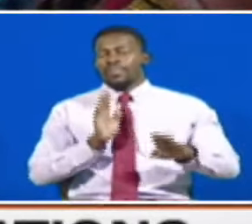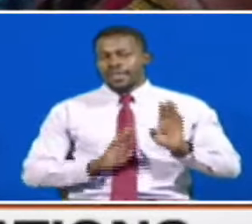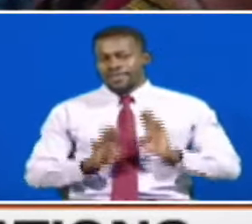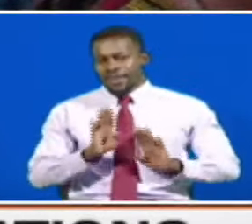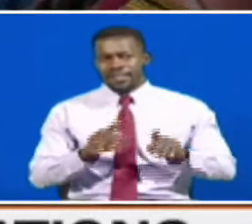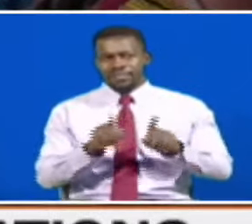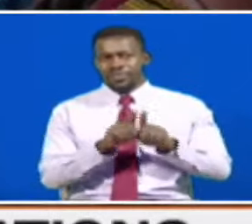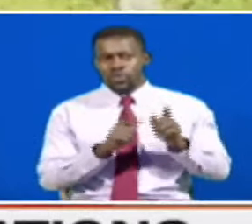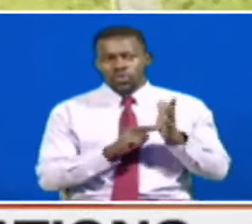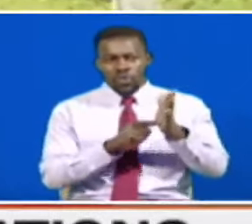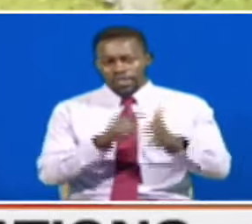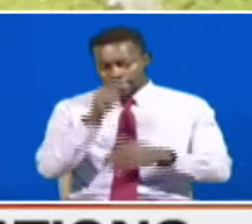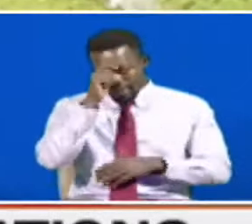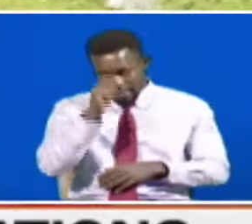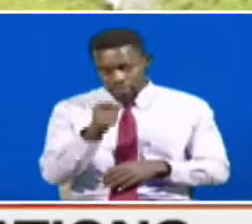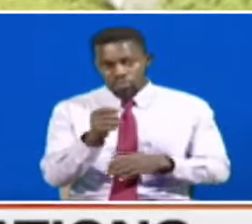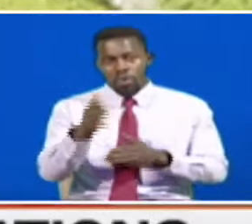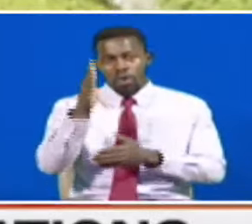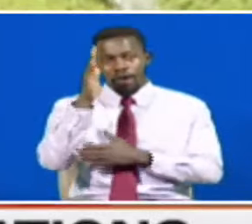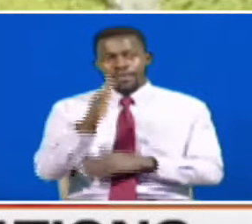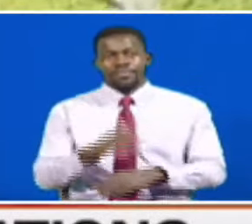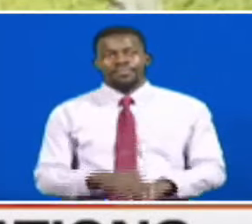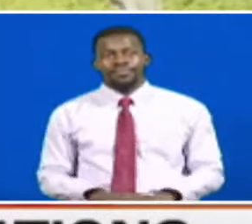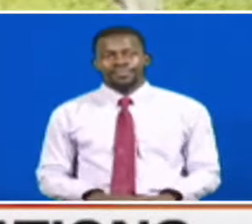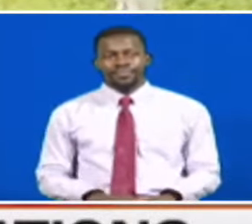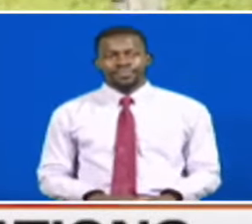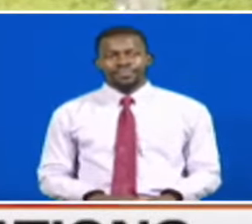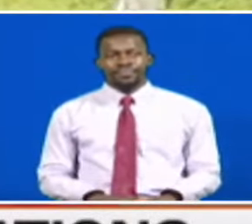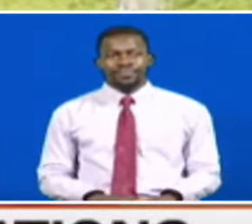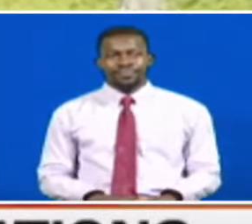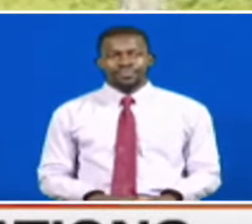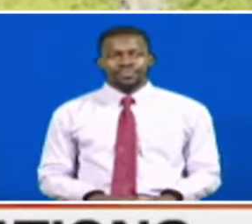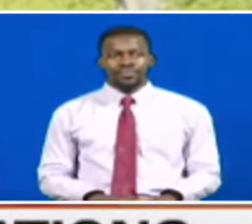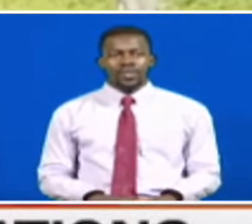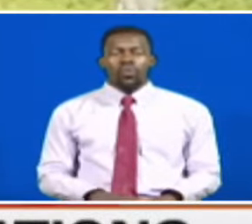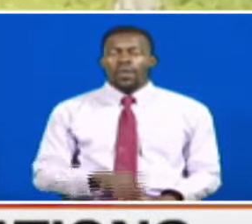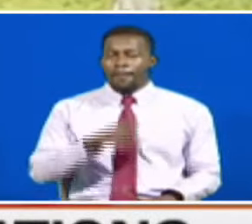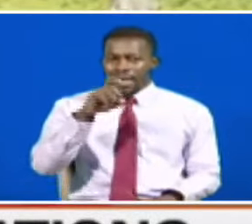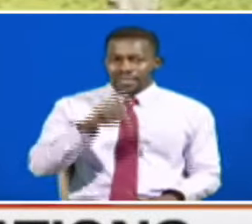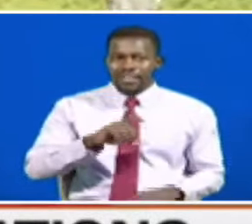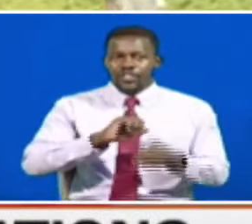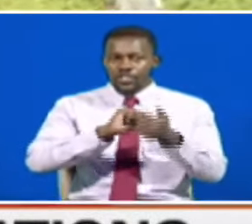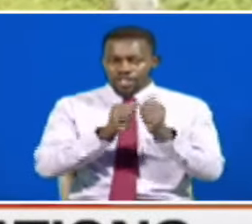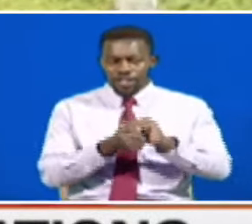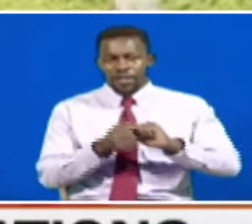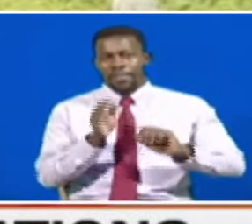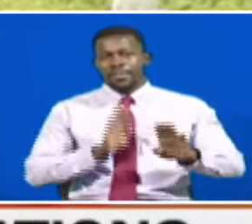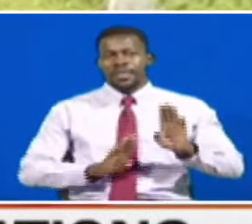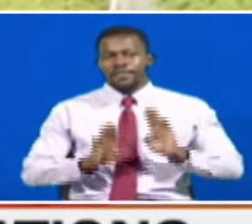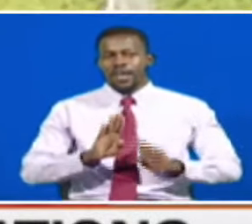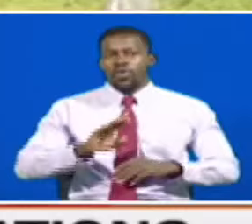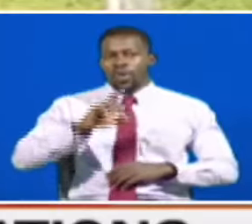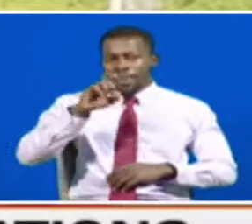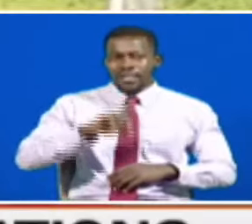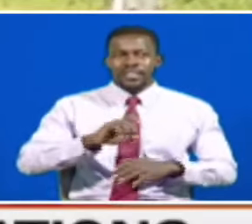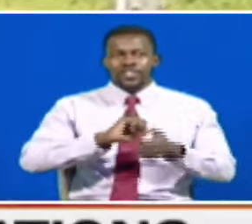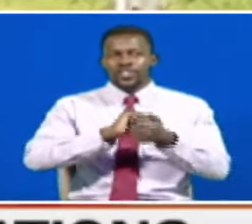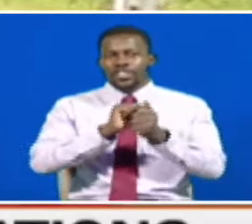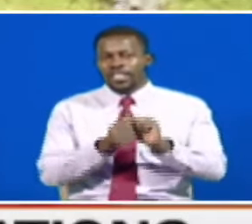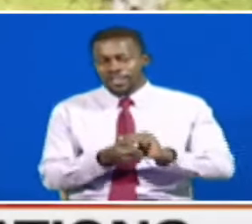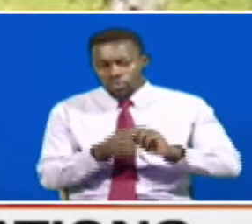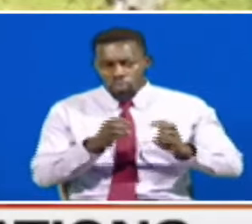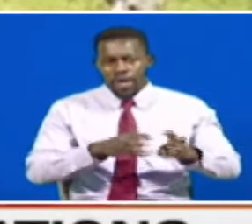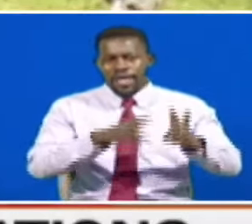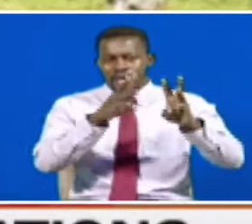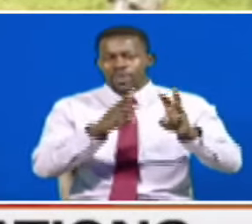and reference to God. Ni mwanzo wa mabadiliko. Ya kwamba tubadilike, tubadilishe tabia zetu, tubadilike mienendo yetu,